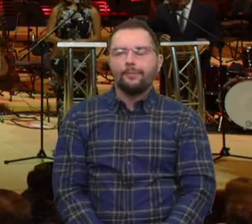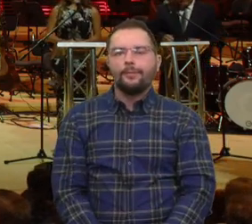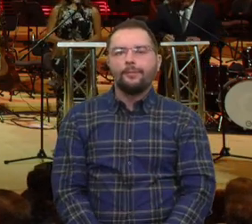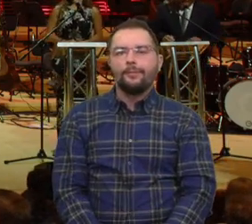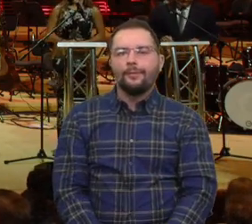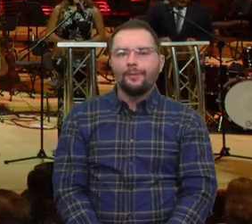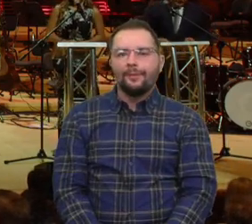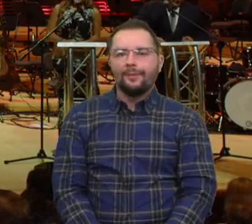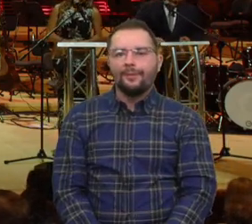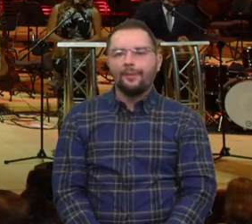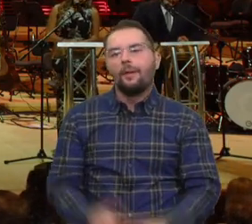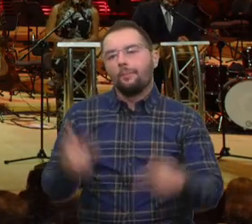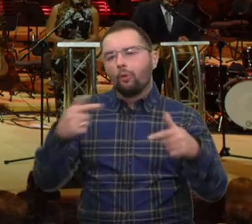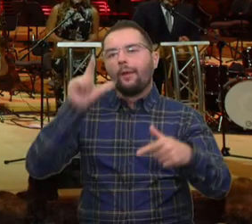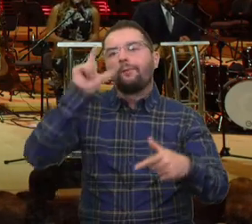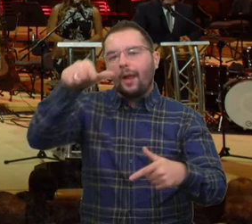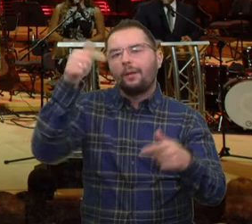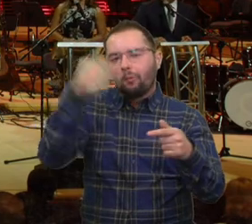udać.